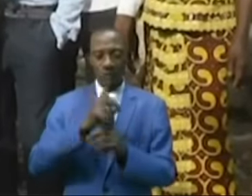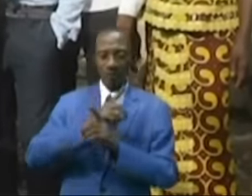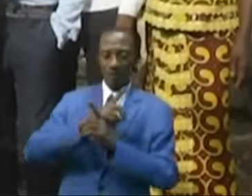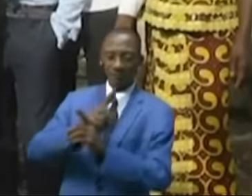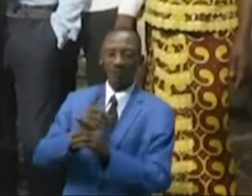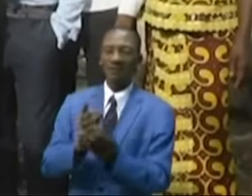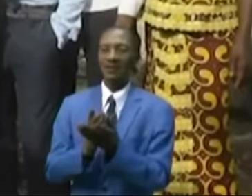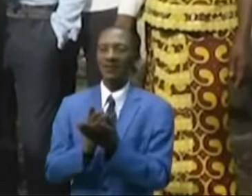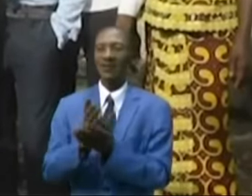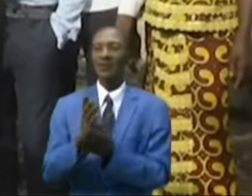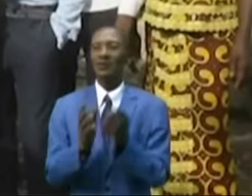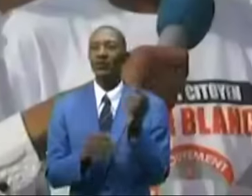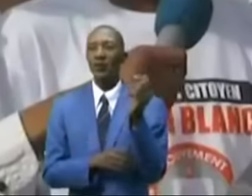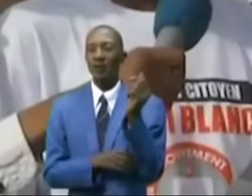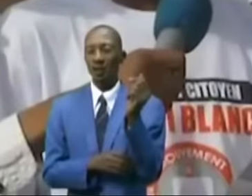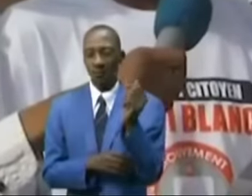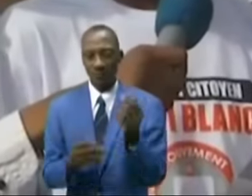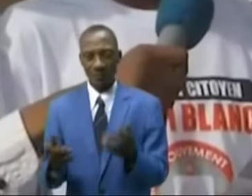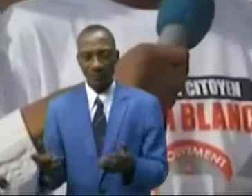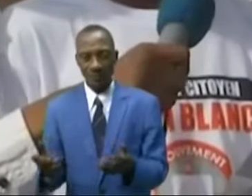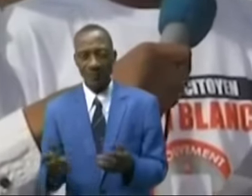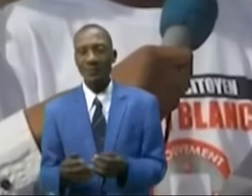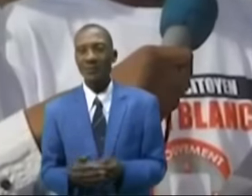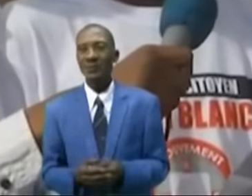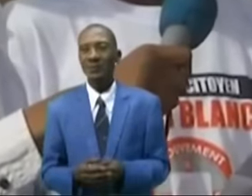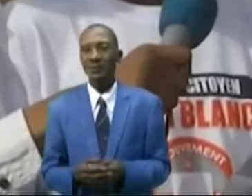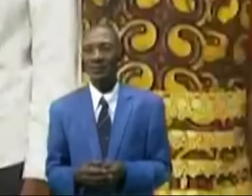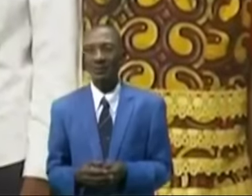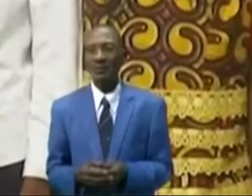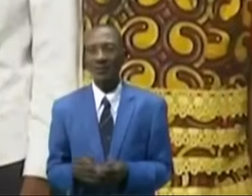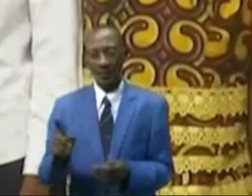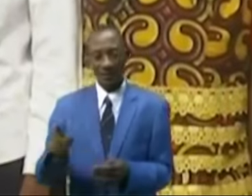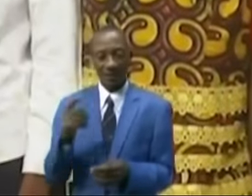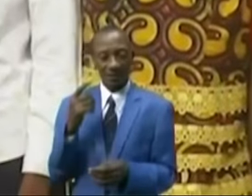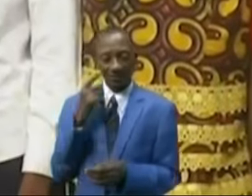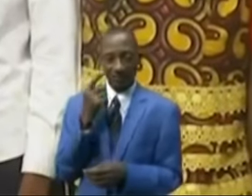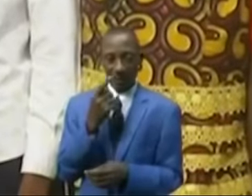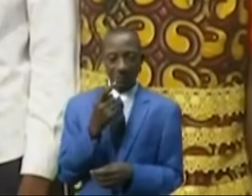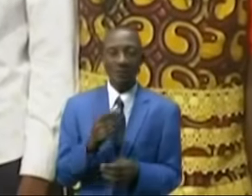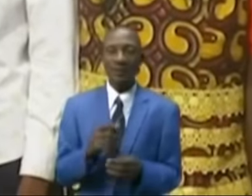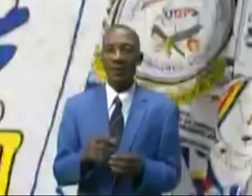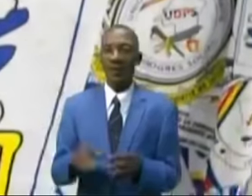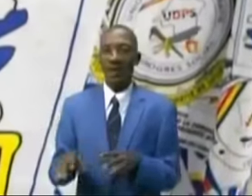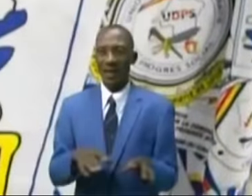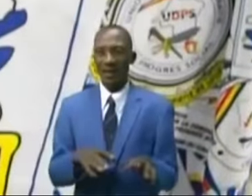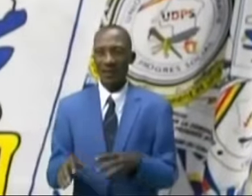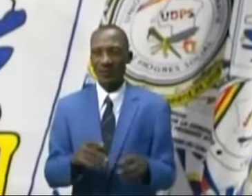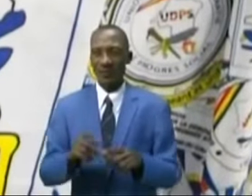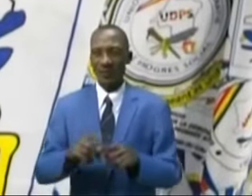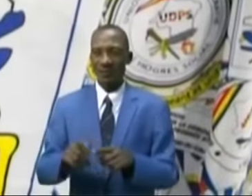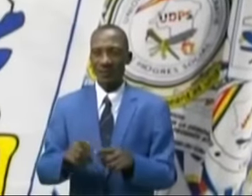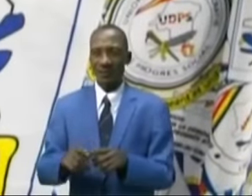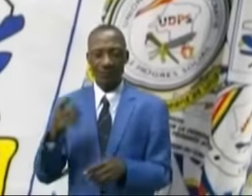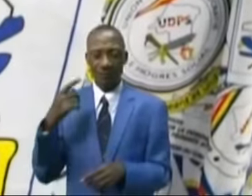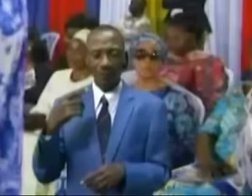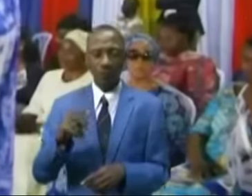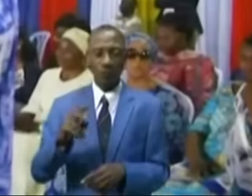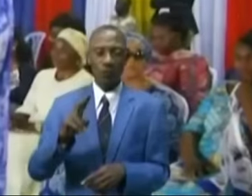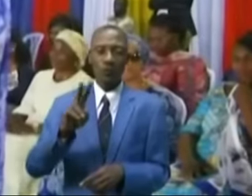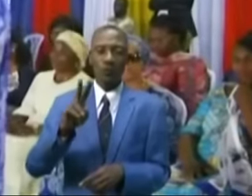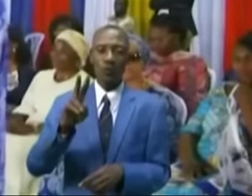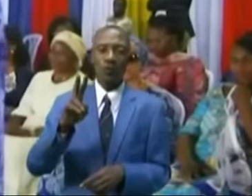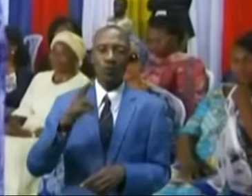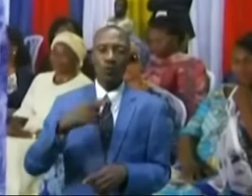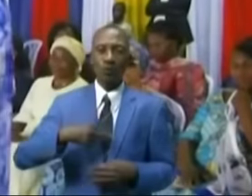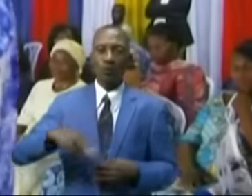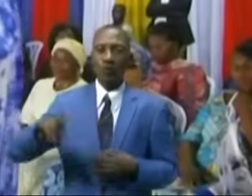notamment le mouvement citoyen Képi Blanc, qui observent avec attention les activités politiques de l'UDPS, fait une lecture